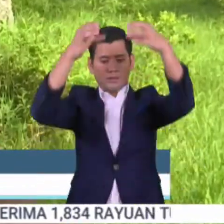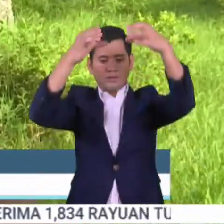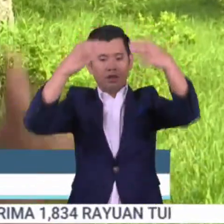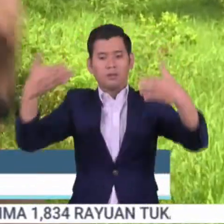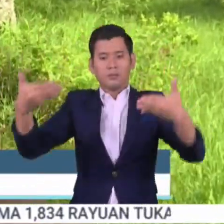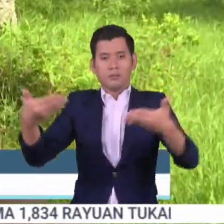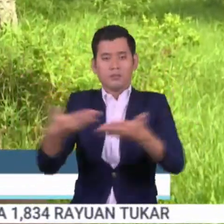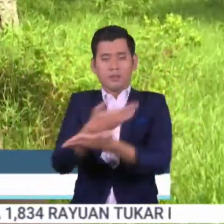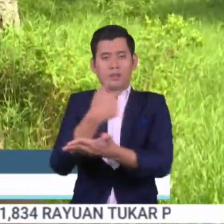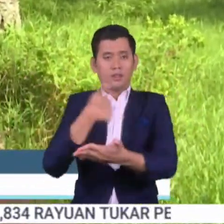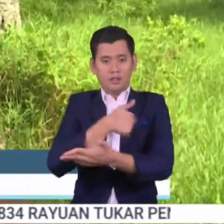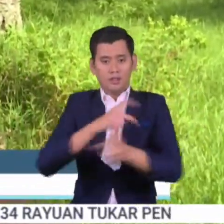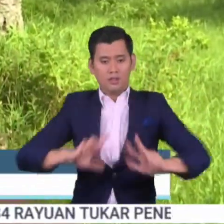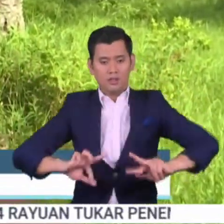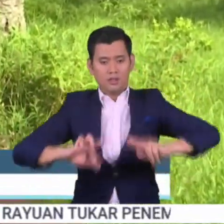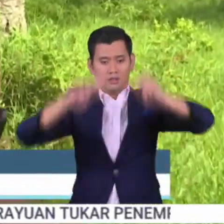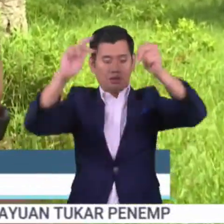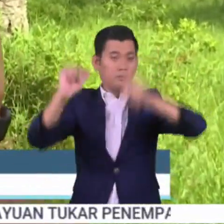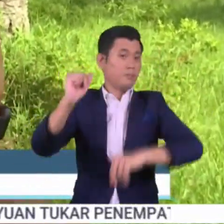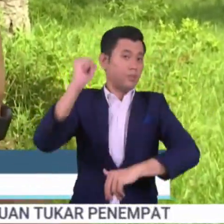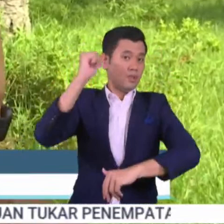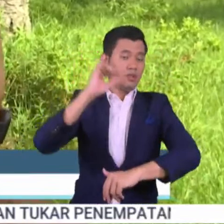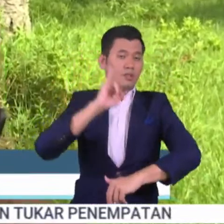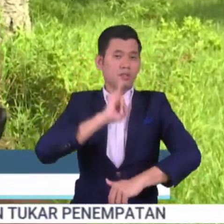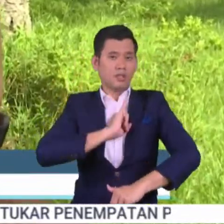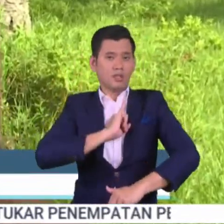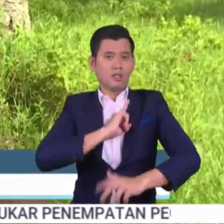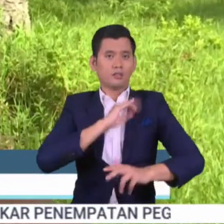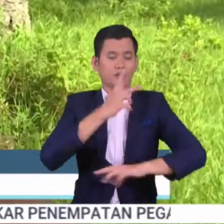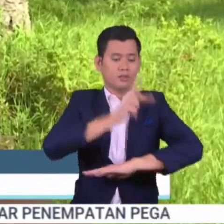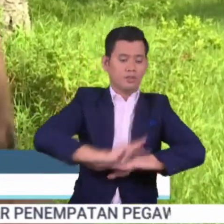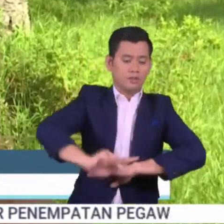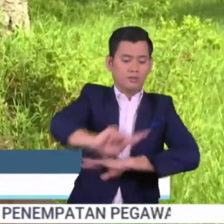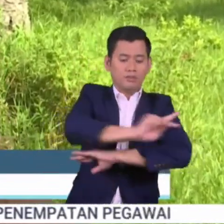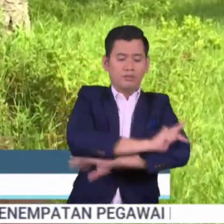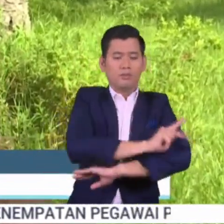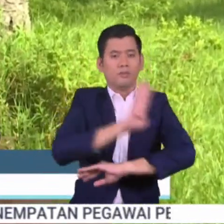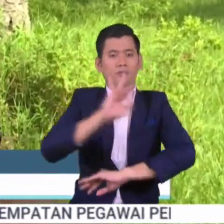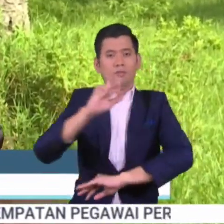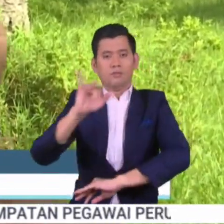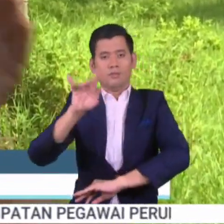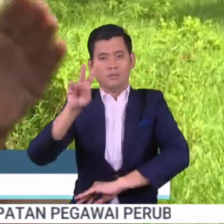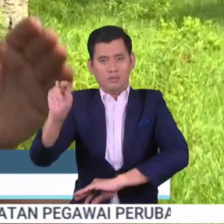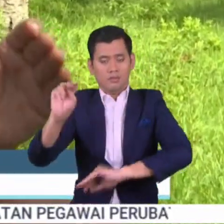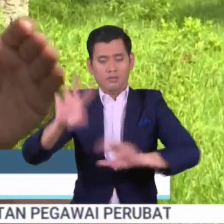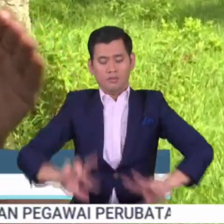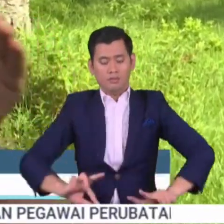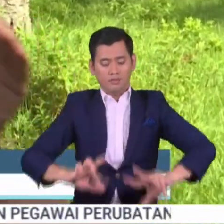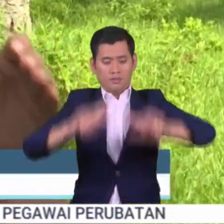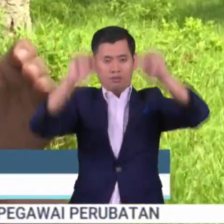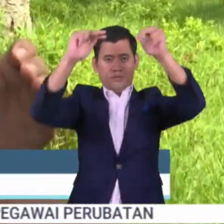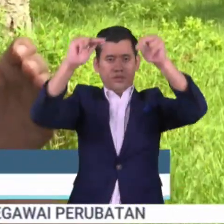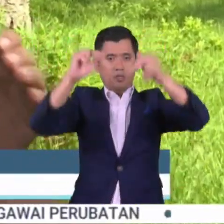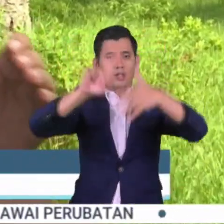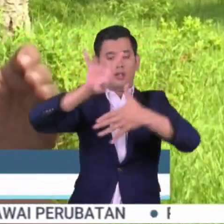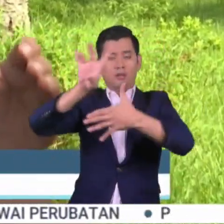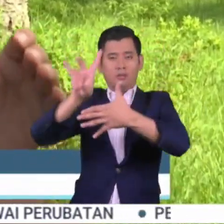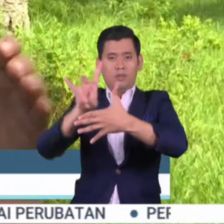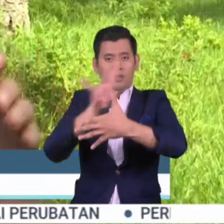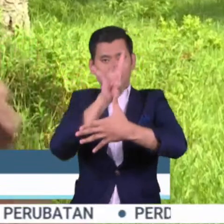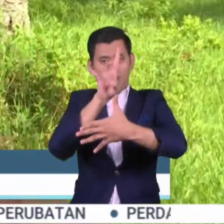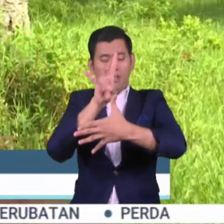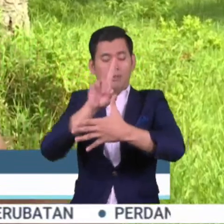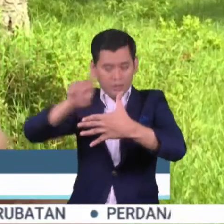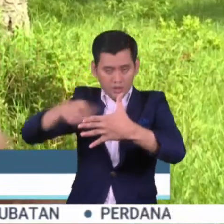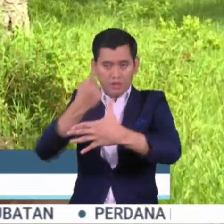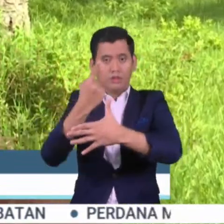baru yang kita bina adalah di belakang saya ini, iaitu di Kampung Kebun Baru Bairam. Menara ini telah dibina pada Januari tahun lepas